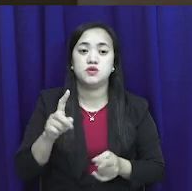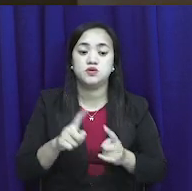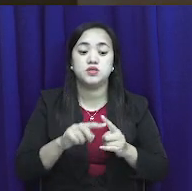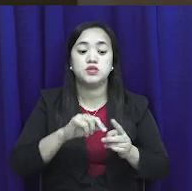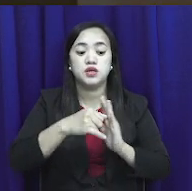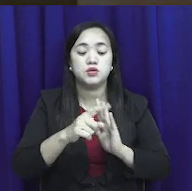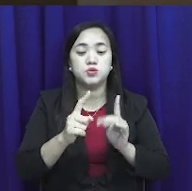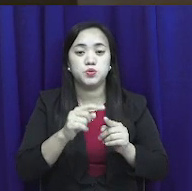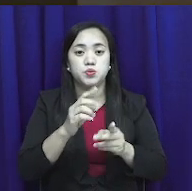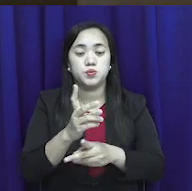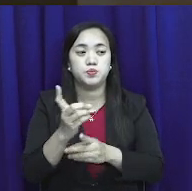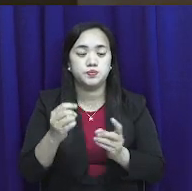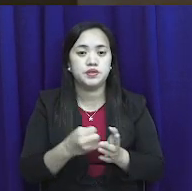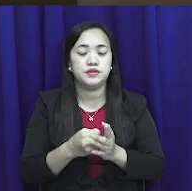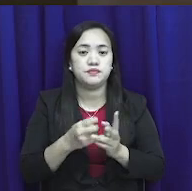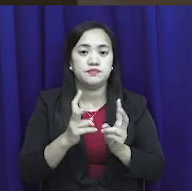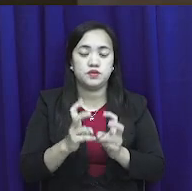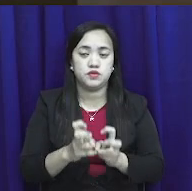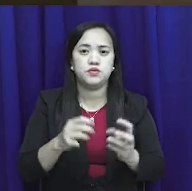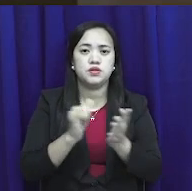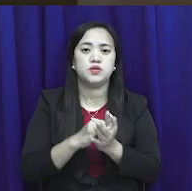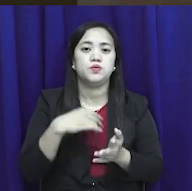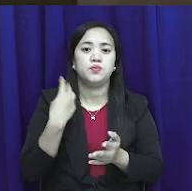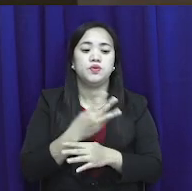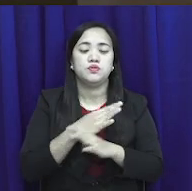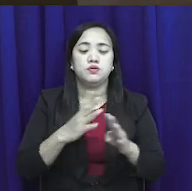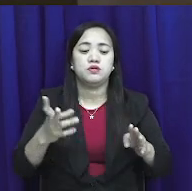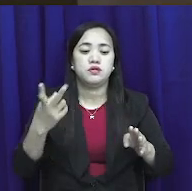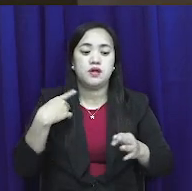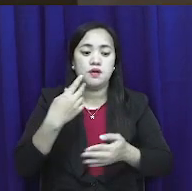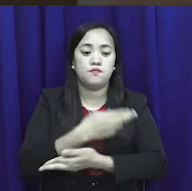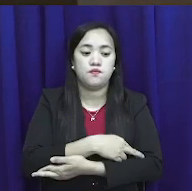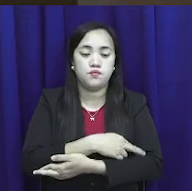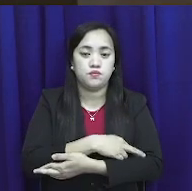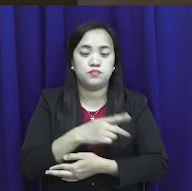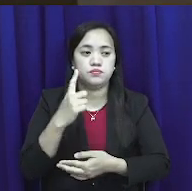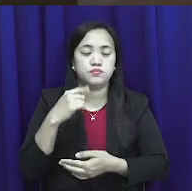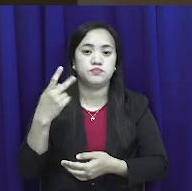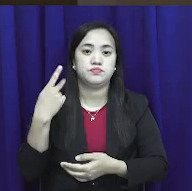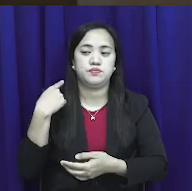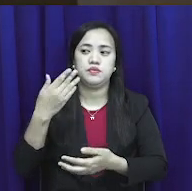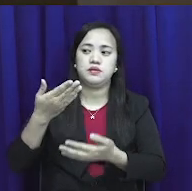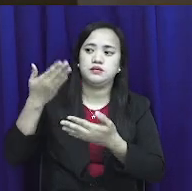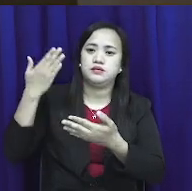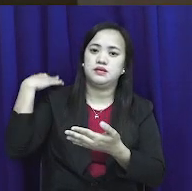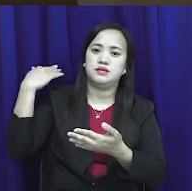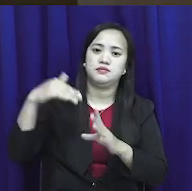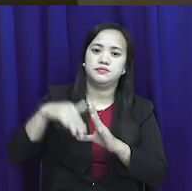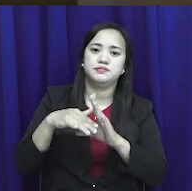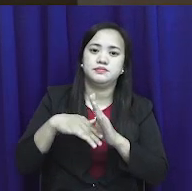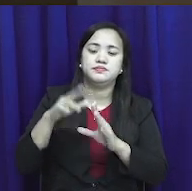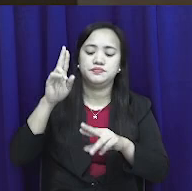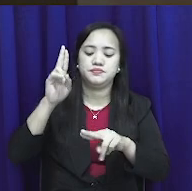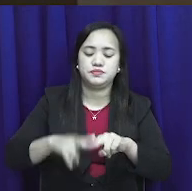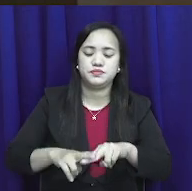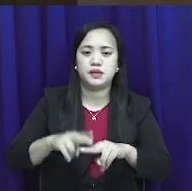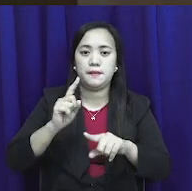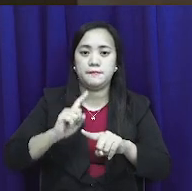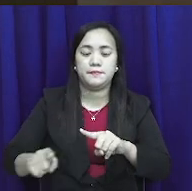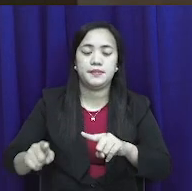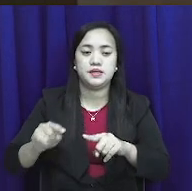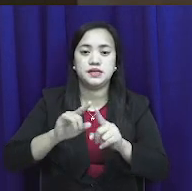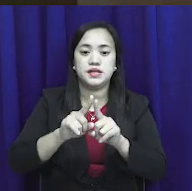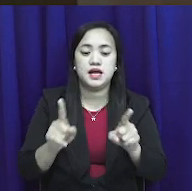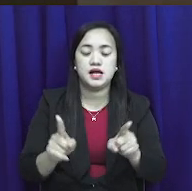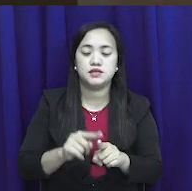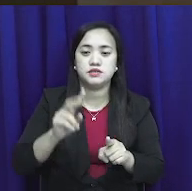kayo bagamat wala tayong primary na pwesto para sa mga nurses nasa likod lang natin muna sila pinapwesto but yung pagiging